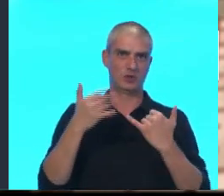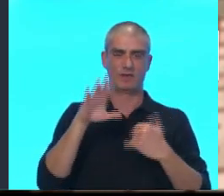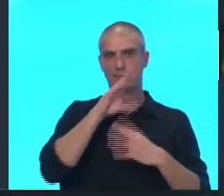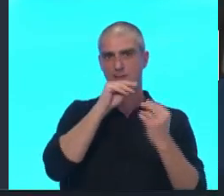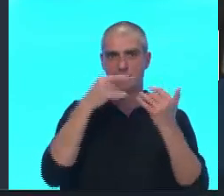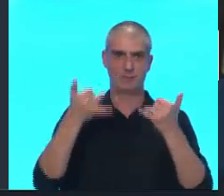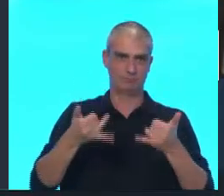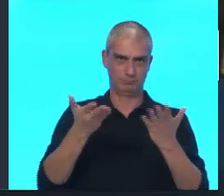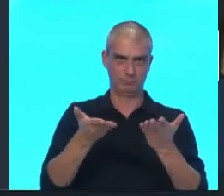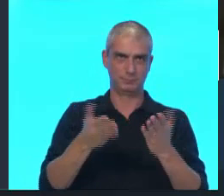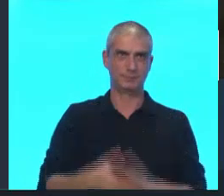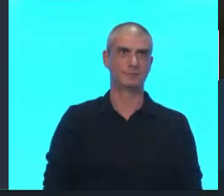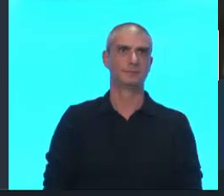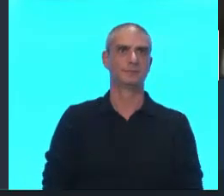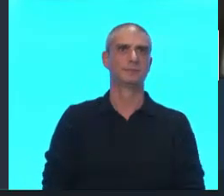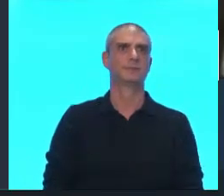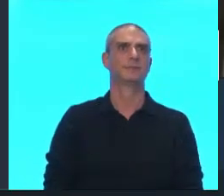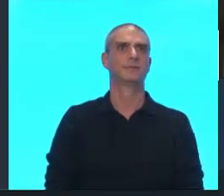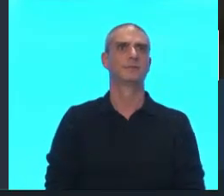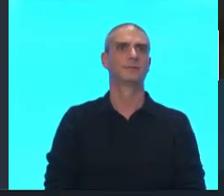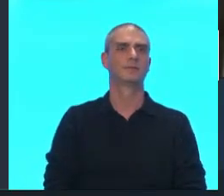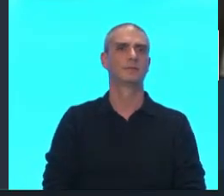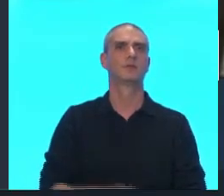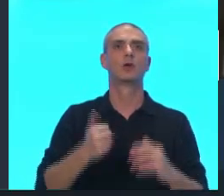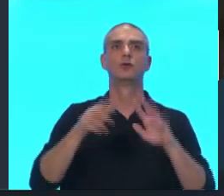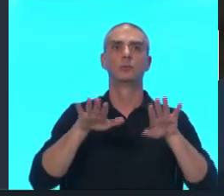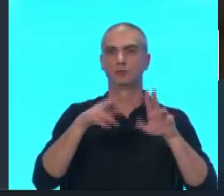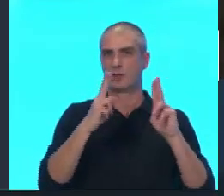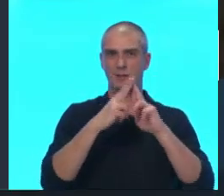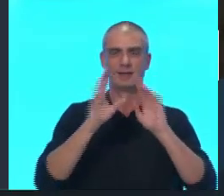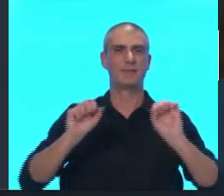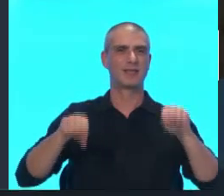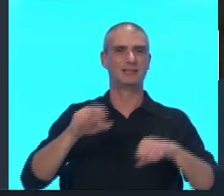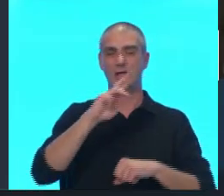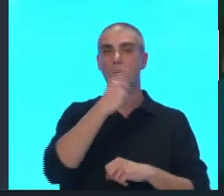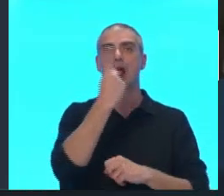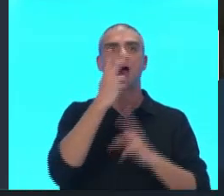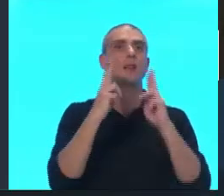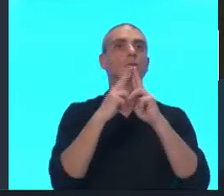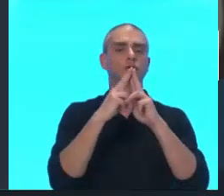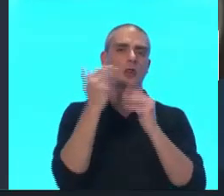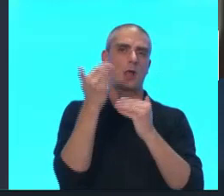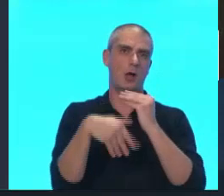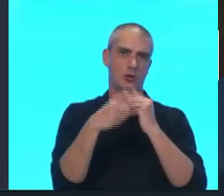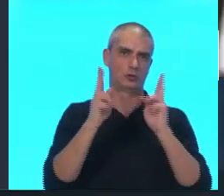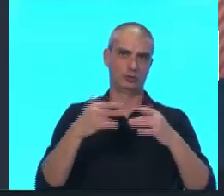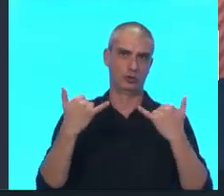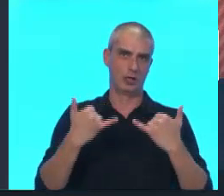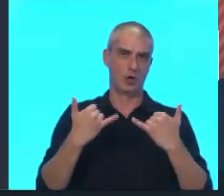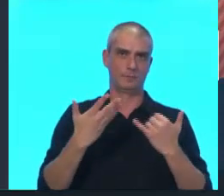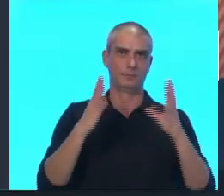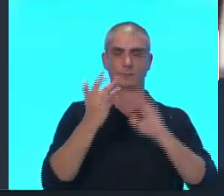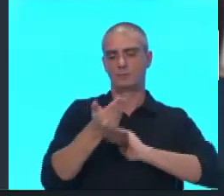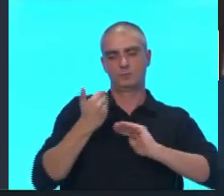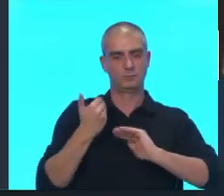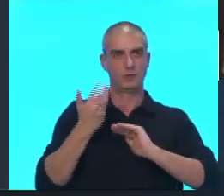השולחן כאן. ראש הממשלה נתניהו, למעשה הפגישה הזו עם נשיא רואנדה היא אחת הפגישות האחרונות שיש לו כאן הערב. לפניו